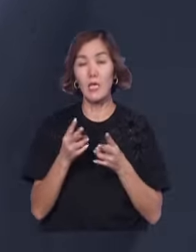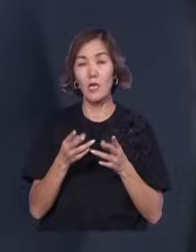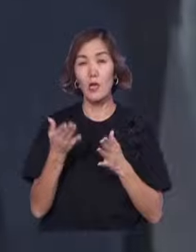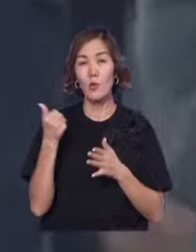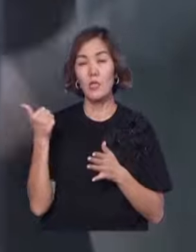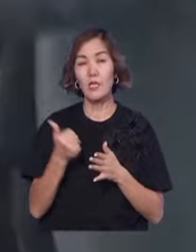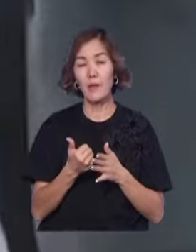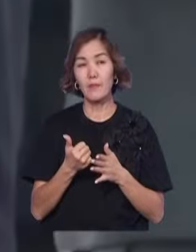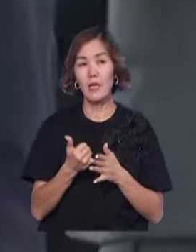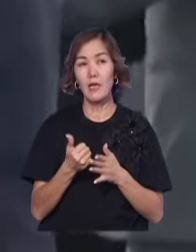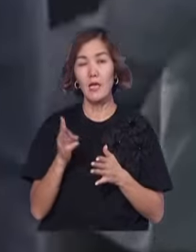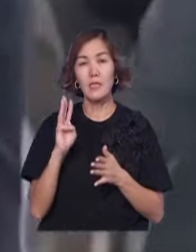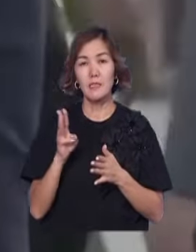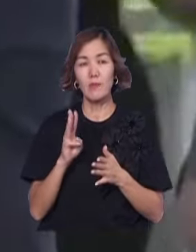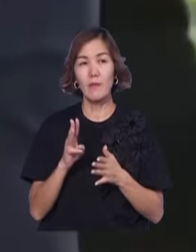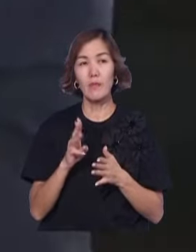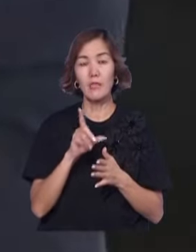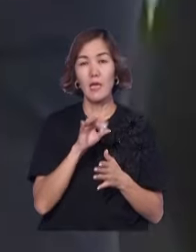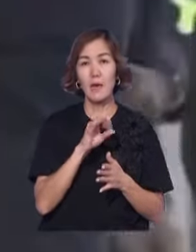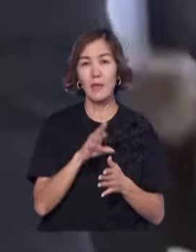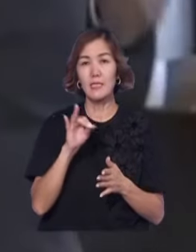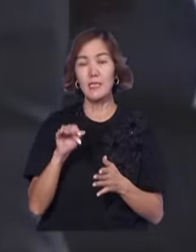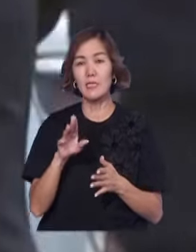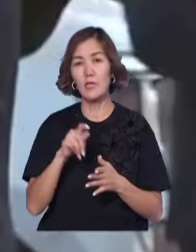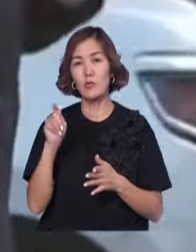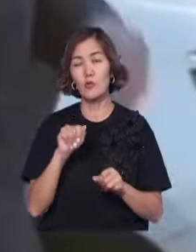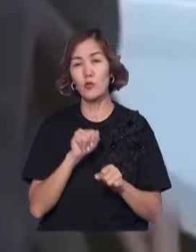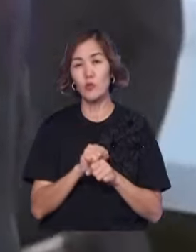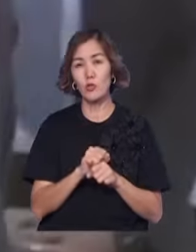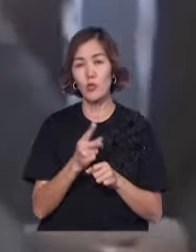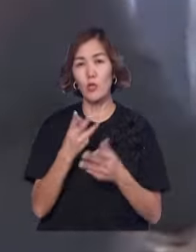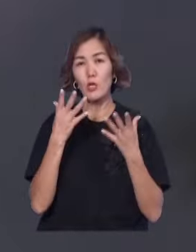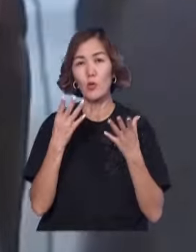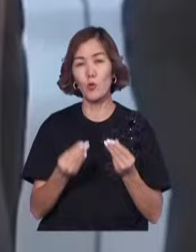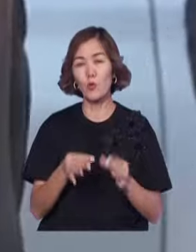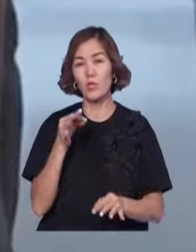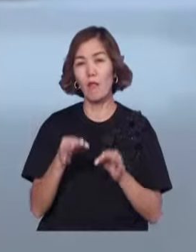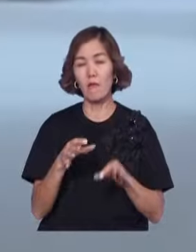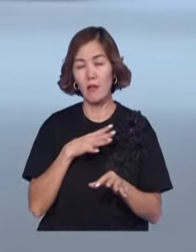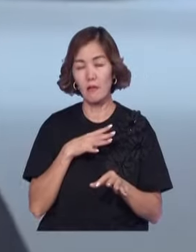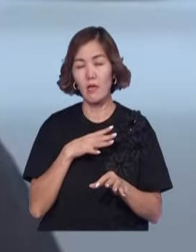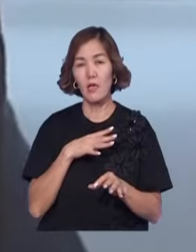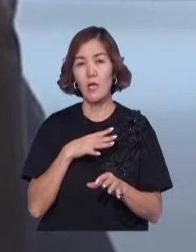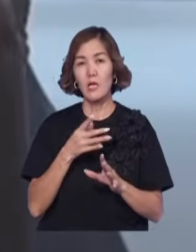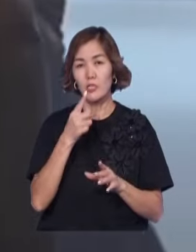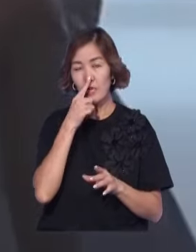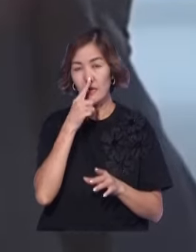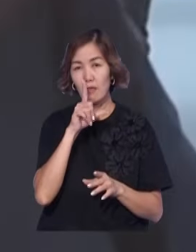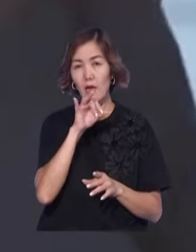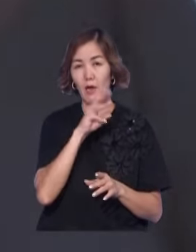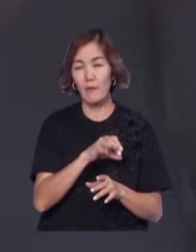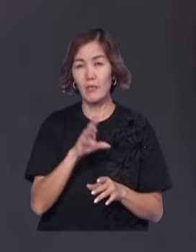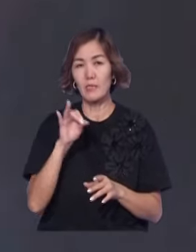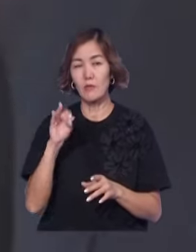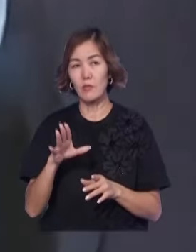аптада дипломаттар Израиль-Хамас соғысына нүкте қою мәселесін екі күн бойы Дохада талқылаған еді. Жақында Хамас пен